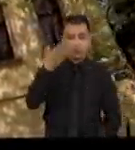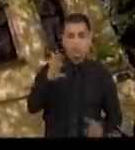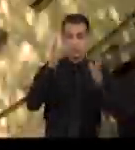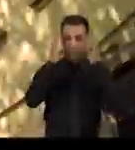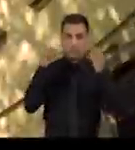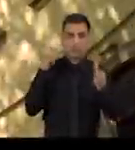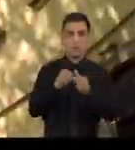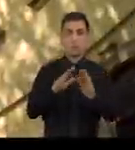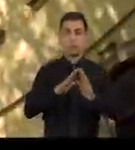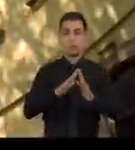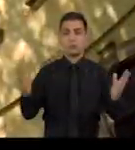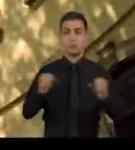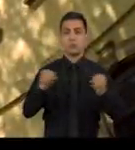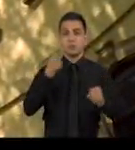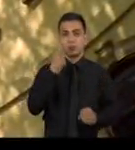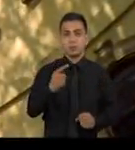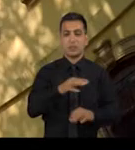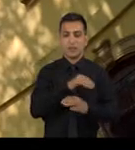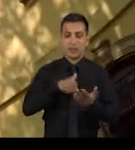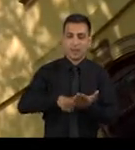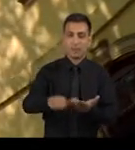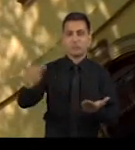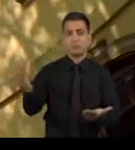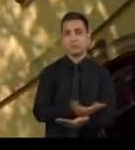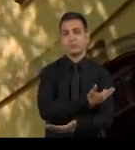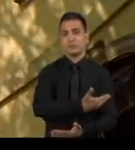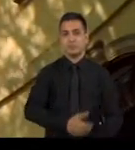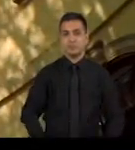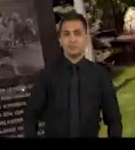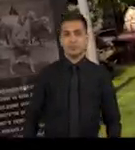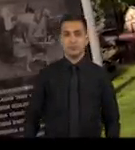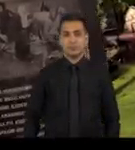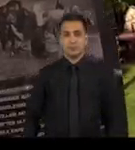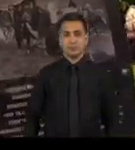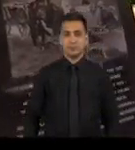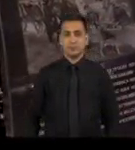cami yine büyük zarar görmüş, tamamen yıkılmıştır.